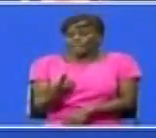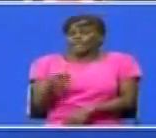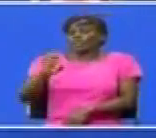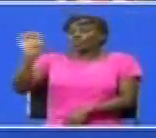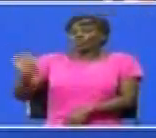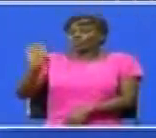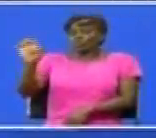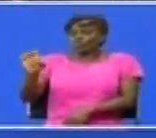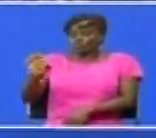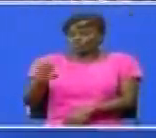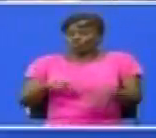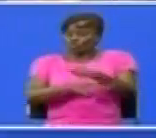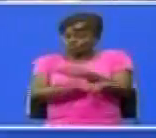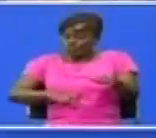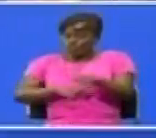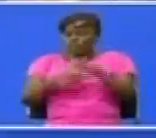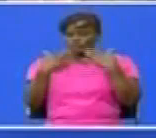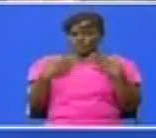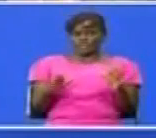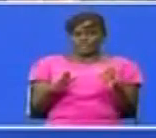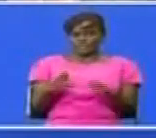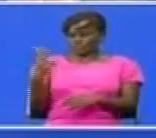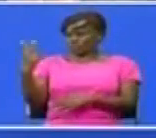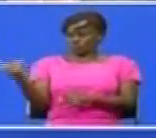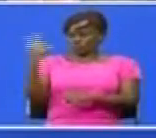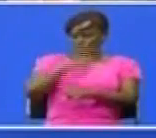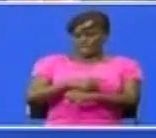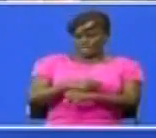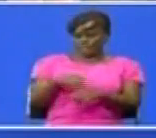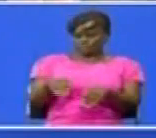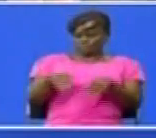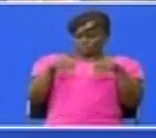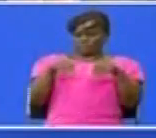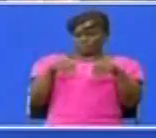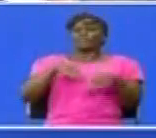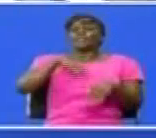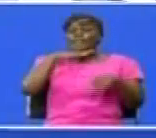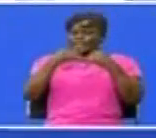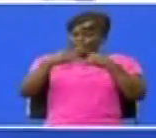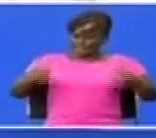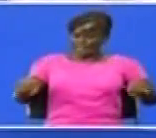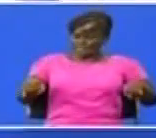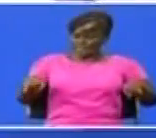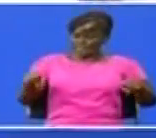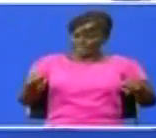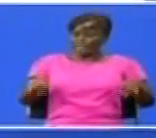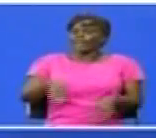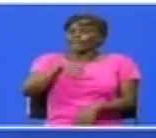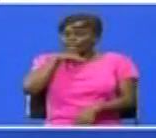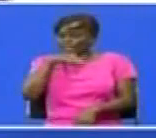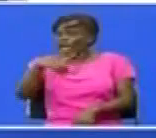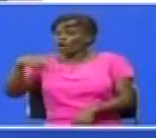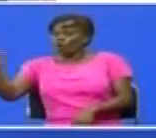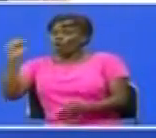euro zinafyonzwa. Siku ni mbili zilizosalia kwa makatai ya EACC kufikiwa kwamba Raila